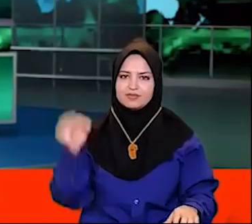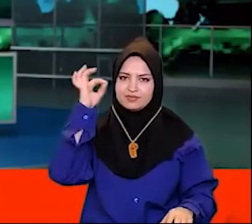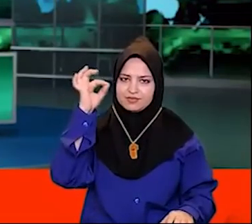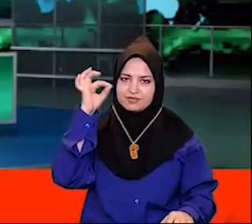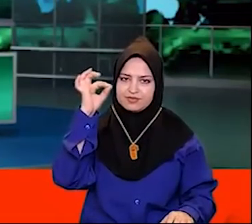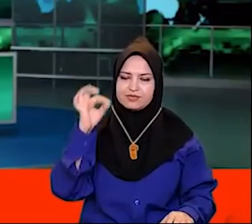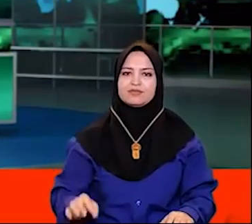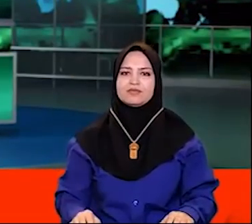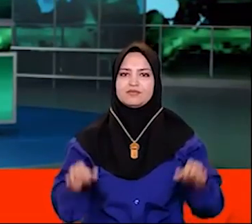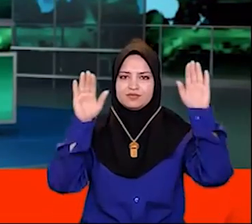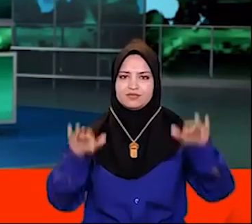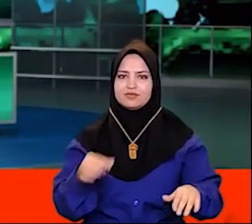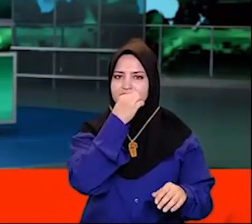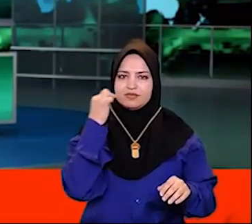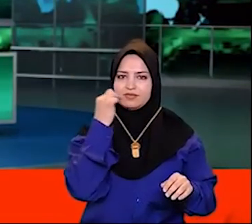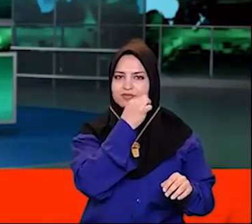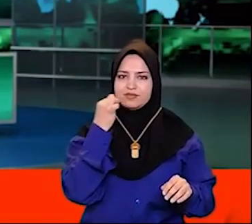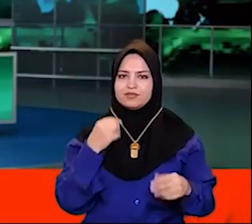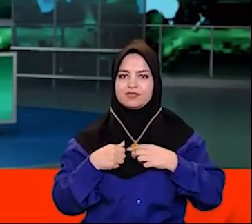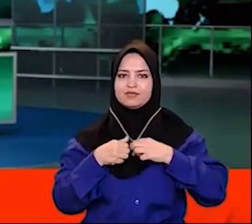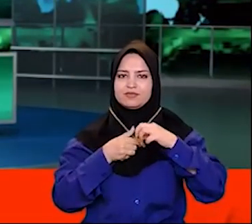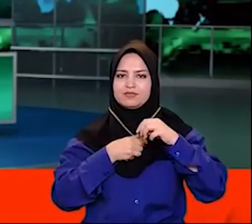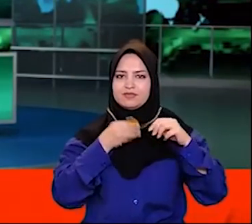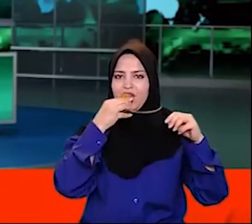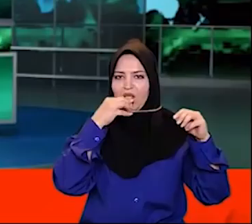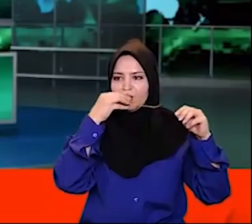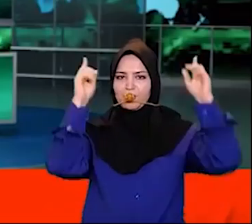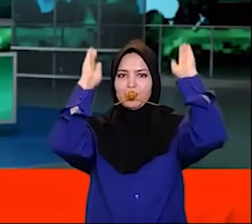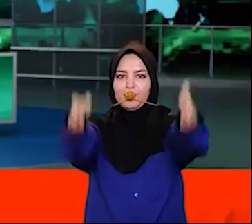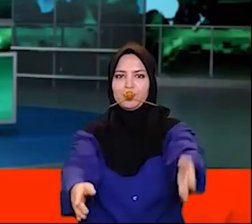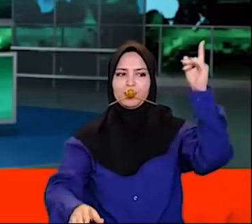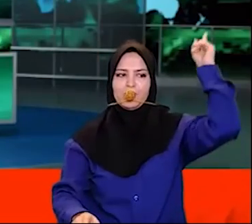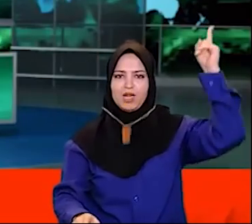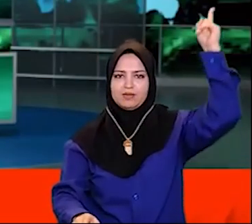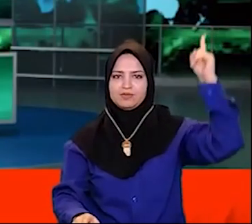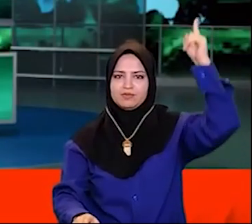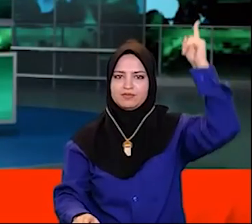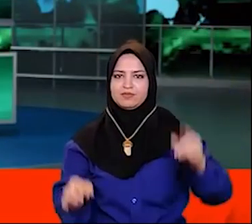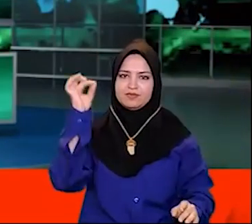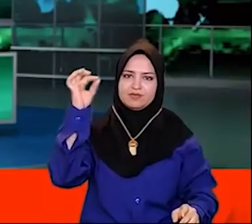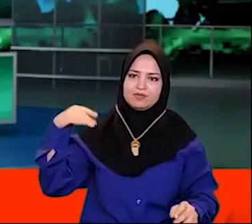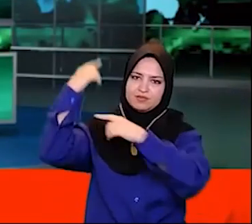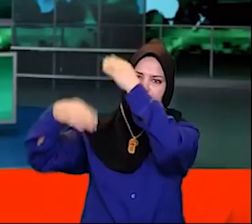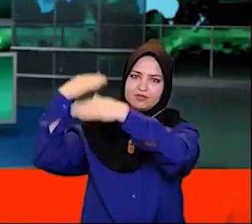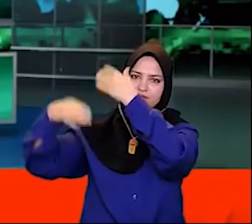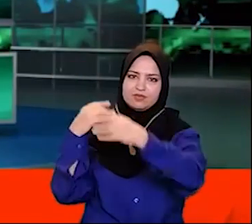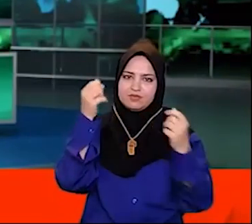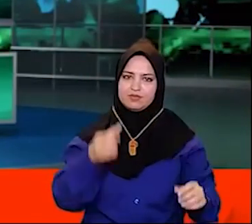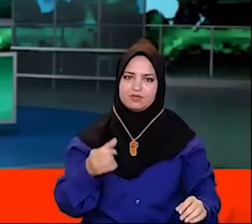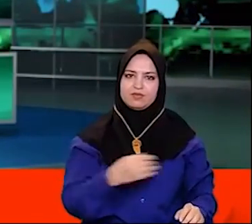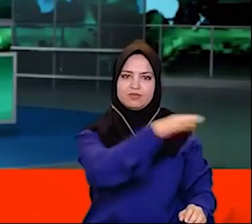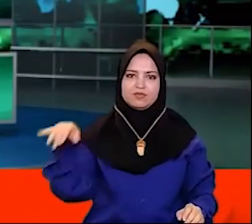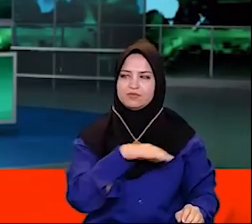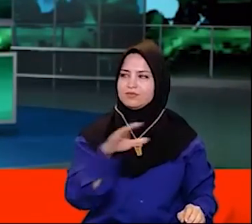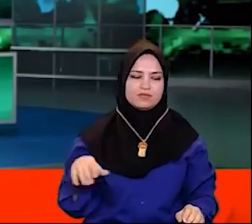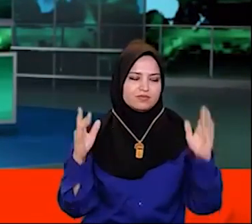در صورت صحت داشتن شایعه داوری ایران و پرتغال توسط فرناندو کولومبو اولین داور زن تاریخ جام جهانی،